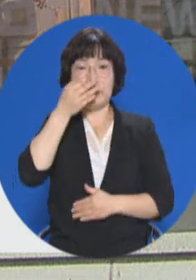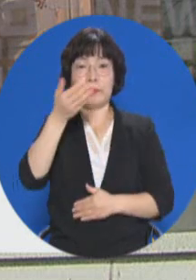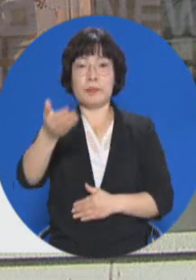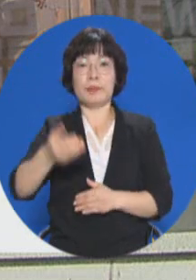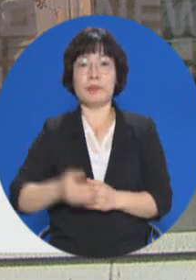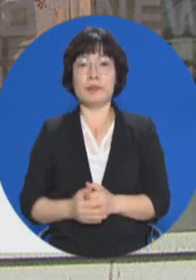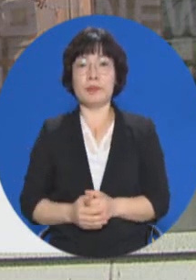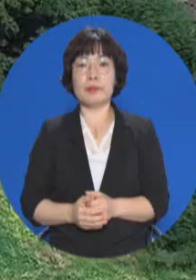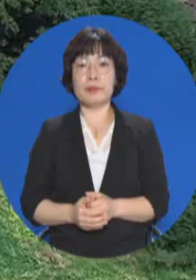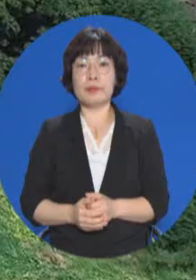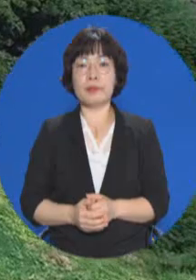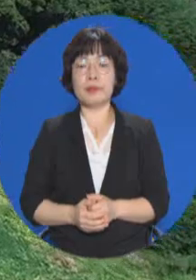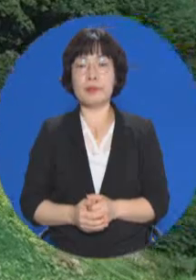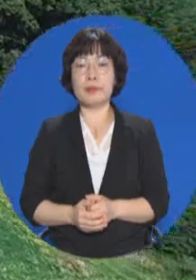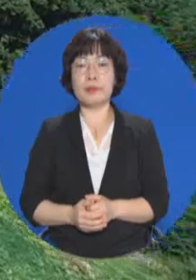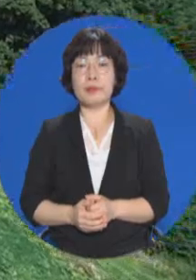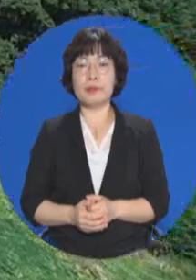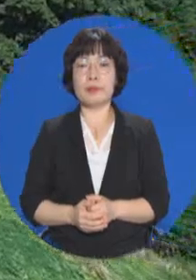취재했습니다.